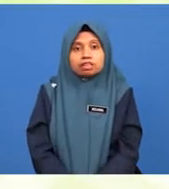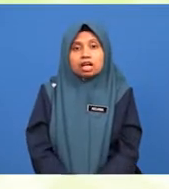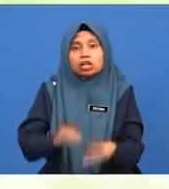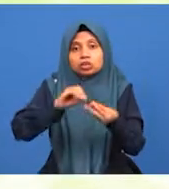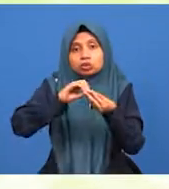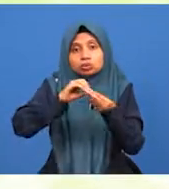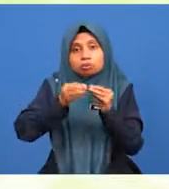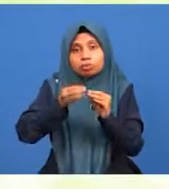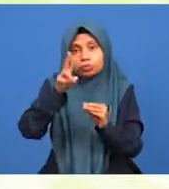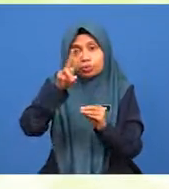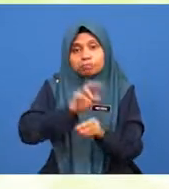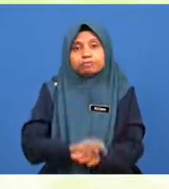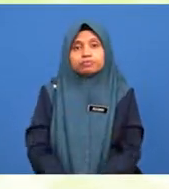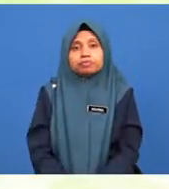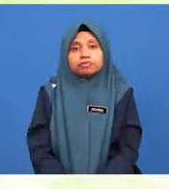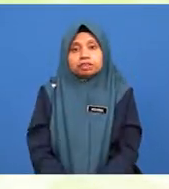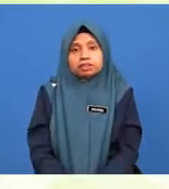Soalan yang kedua.